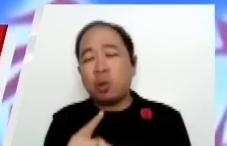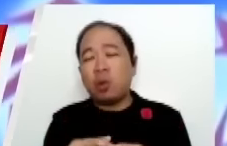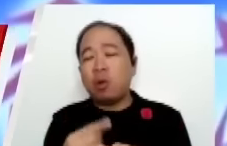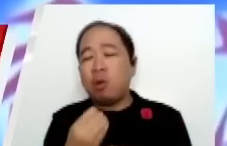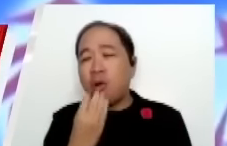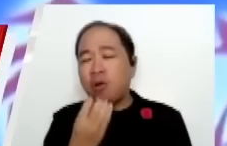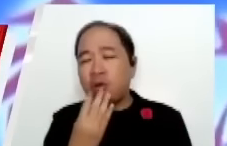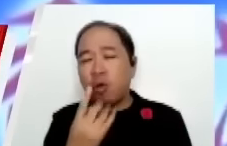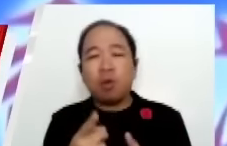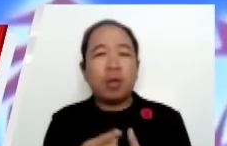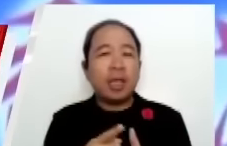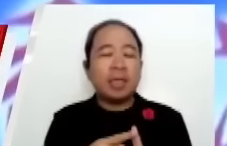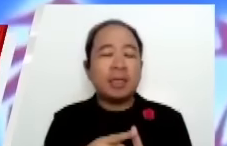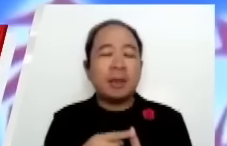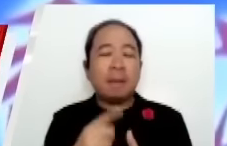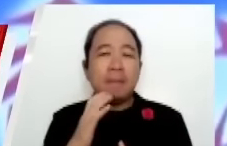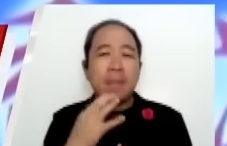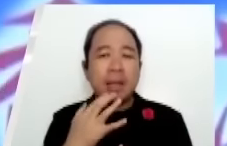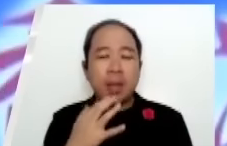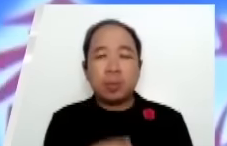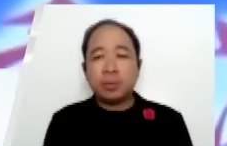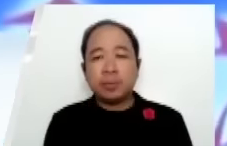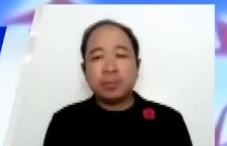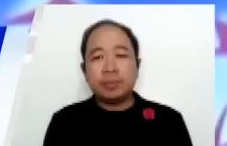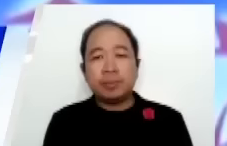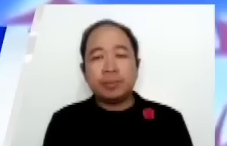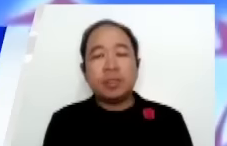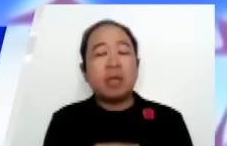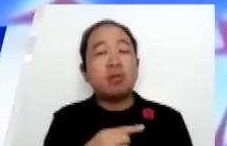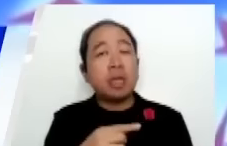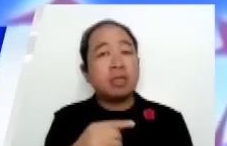ASEAN countries reached